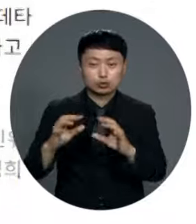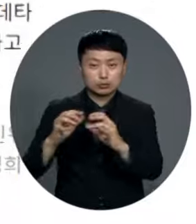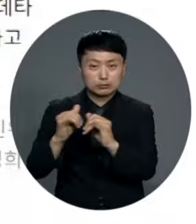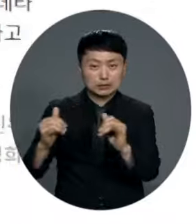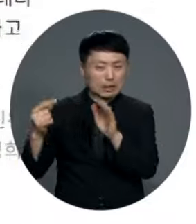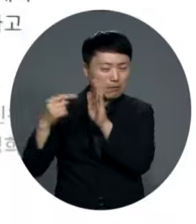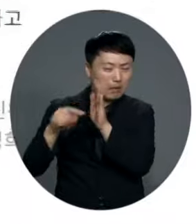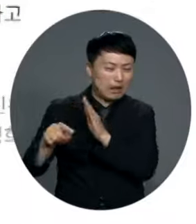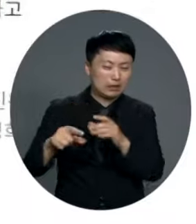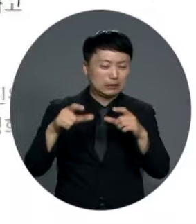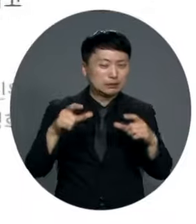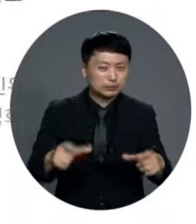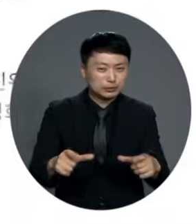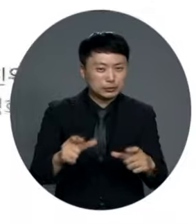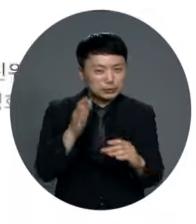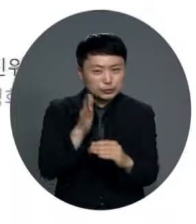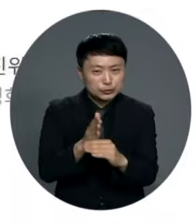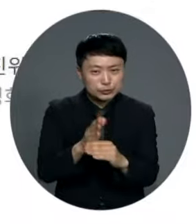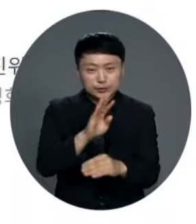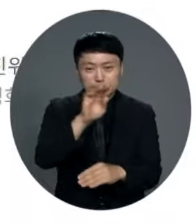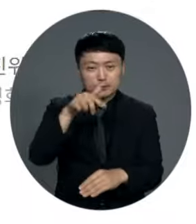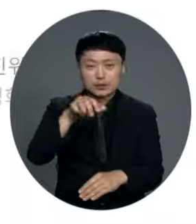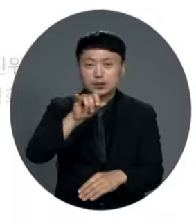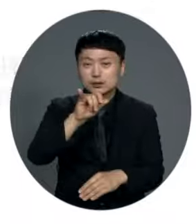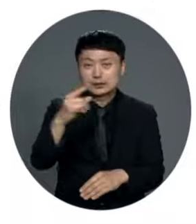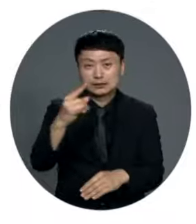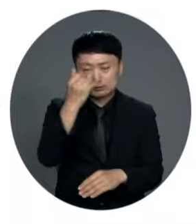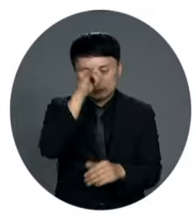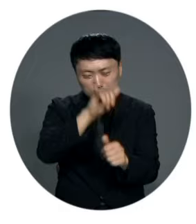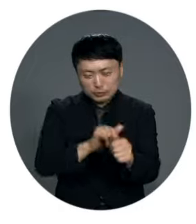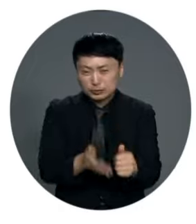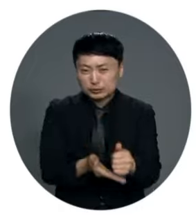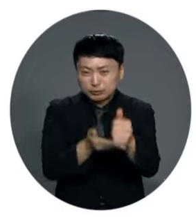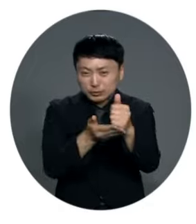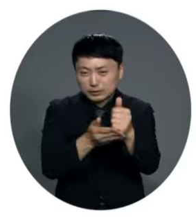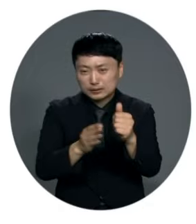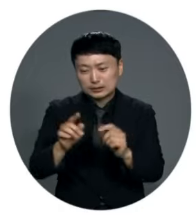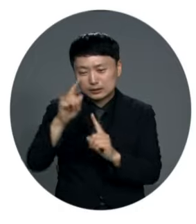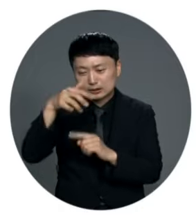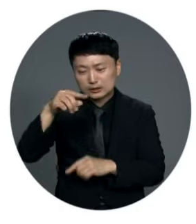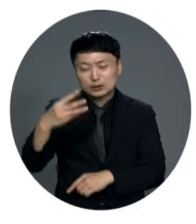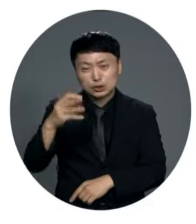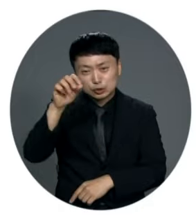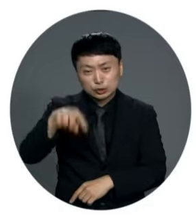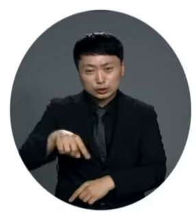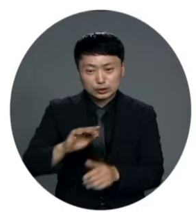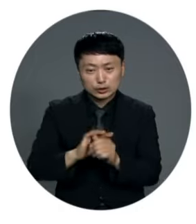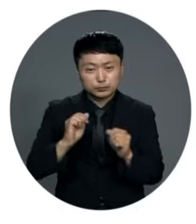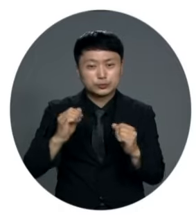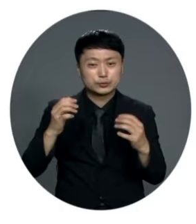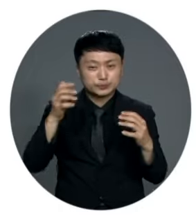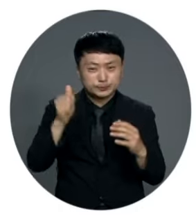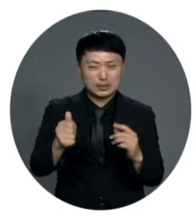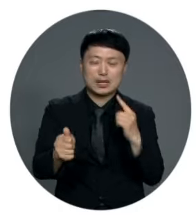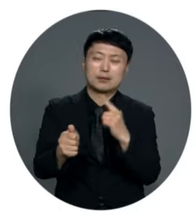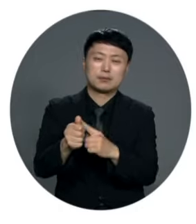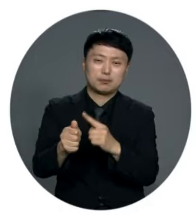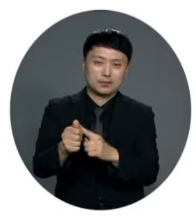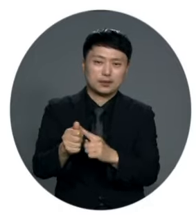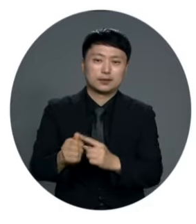낡은 지역주의를 동원해 박정희 우상화의 앞장서는 이철우 도지사를 강력히 규탄한다고